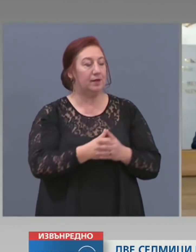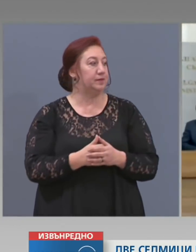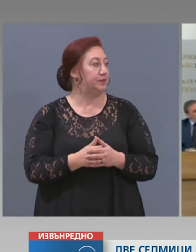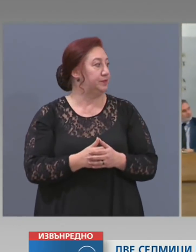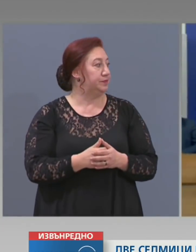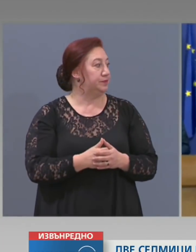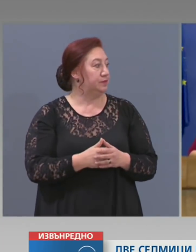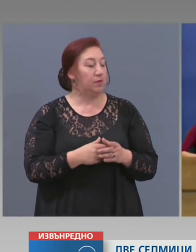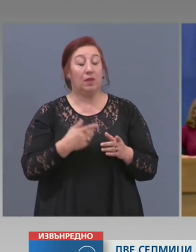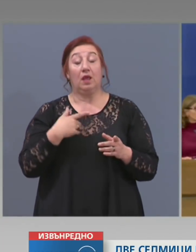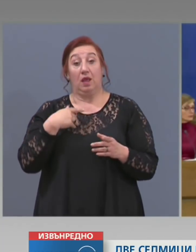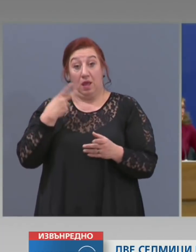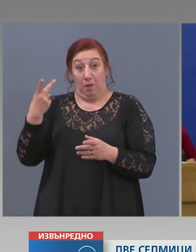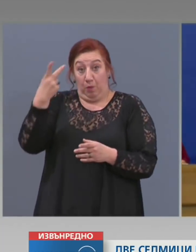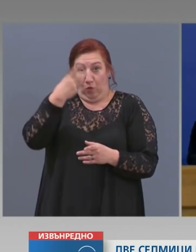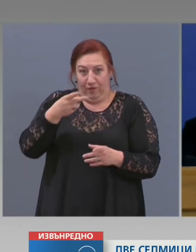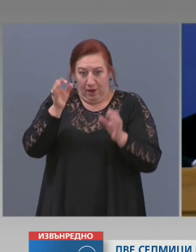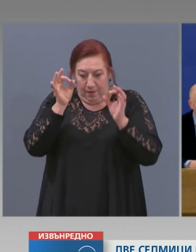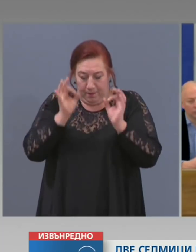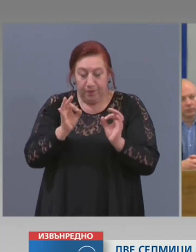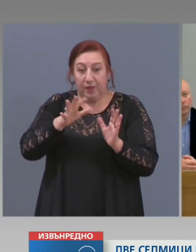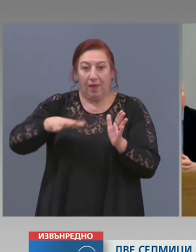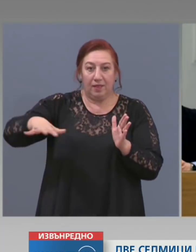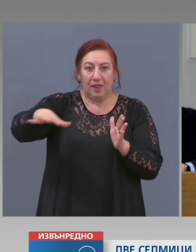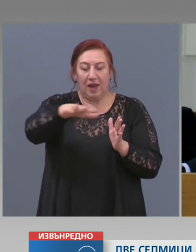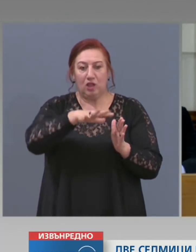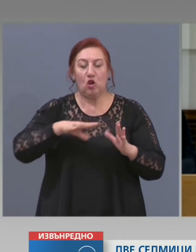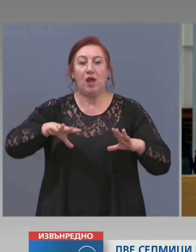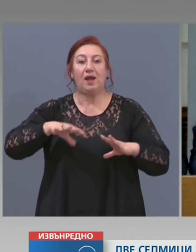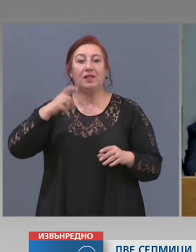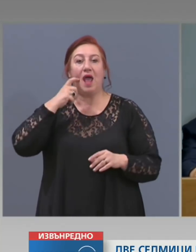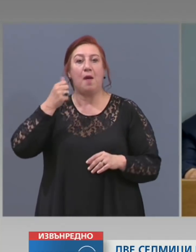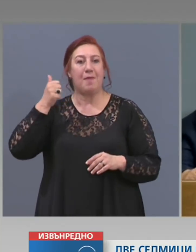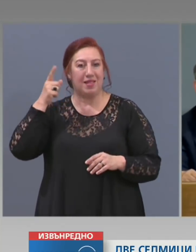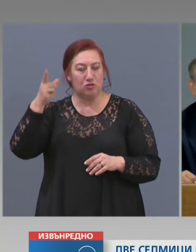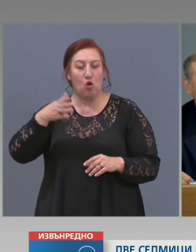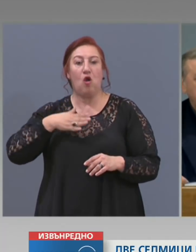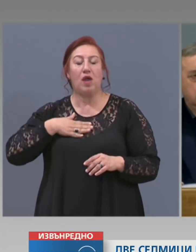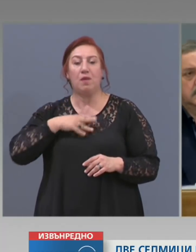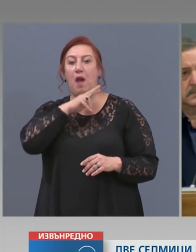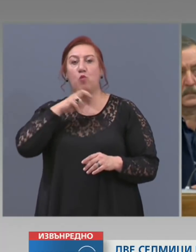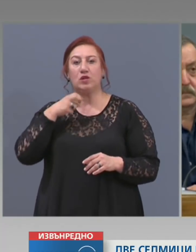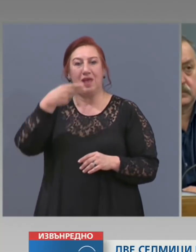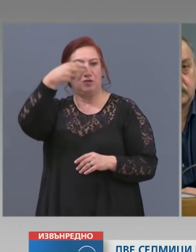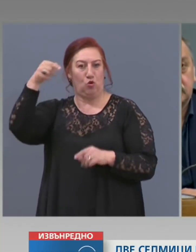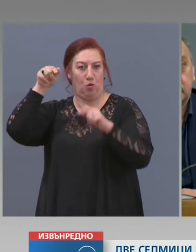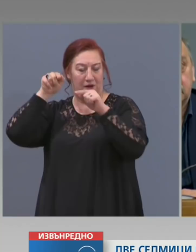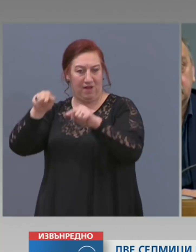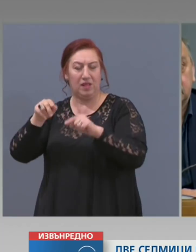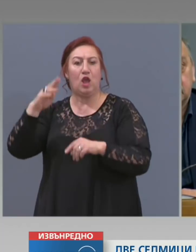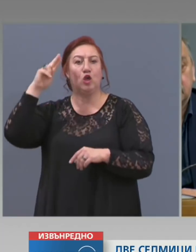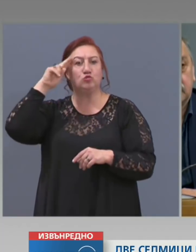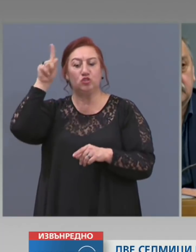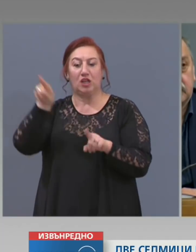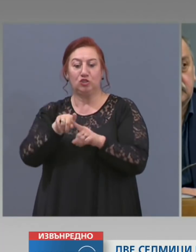Значи уточнявам да е ясно, на територията на град Банско има районно полицейско управление. Така или иначе служителите са оттам, те попадат в тази